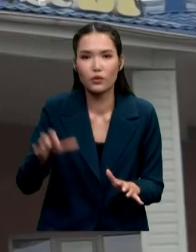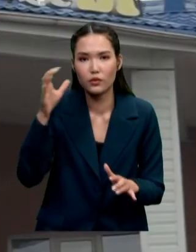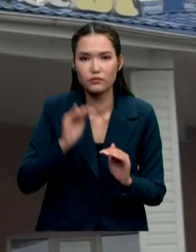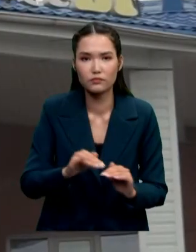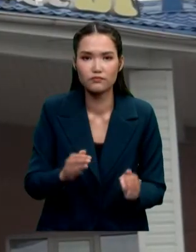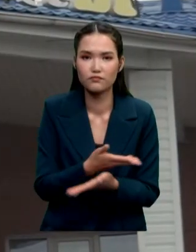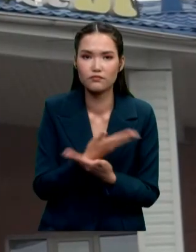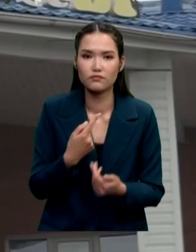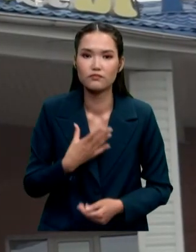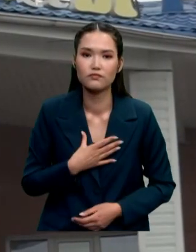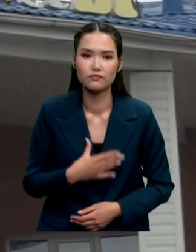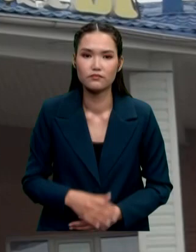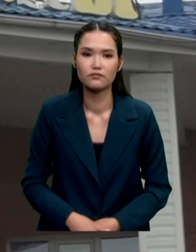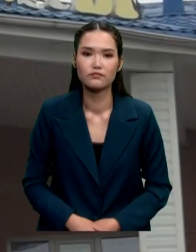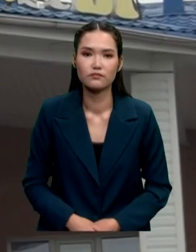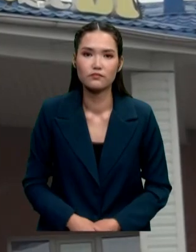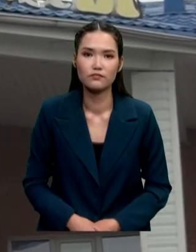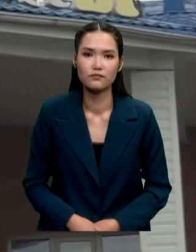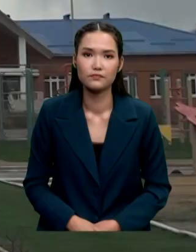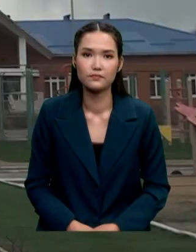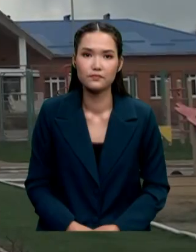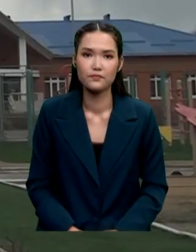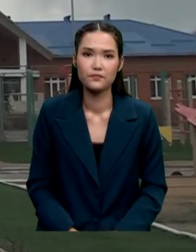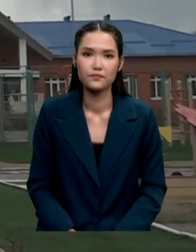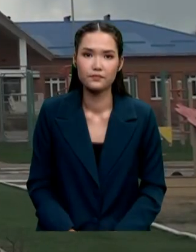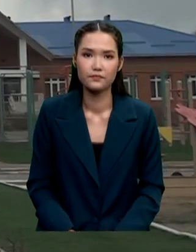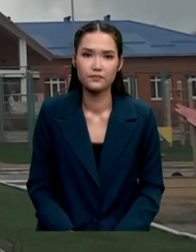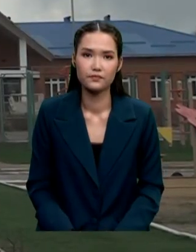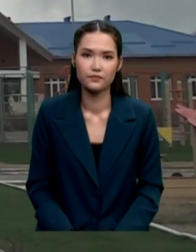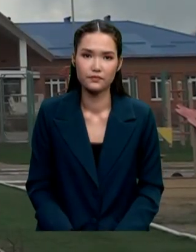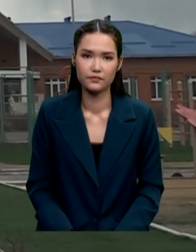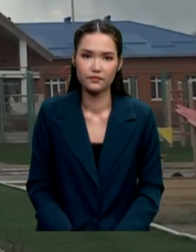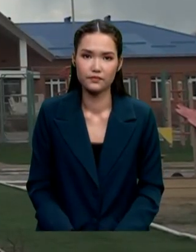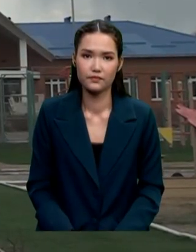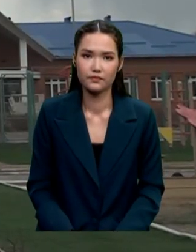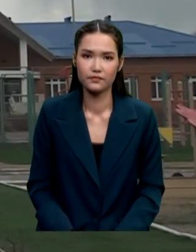отыр. Айман Сағатай, Нұр Ракешев, Атамекен Бизнес арнасы, Ұлытау облысынан.